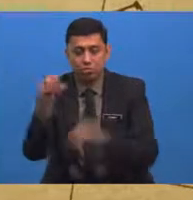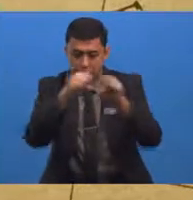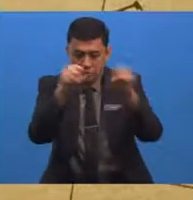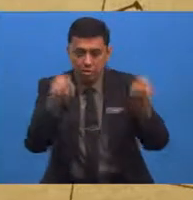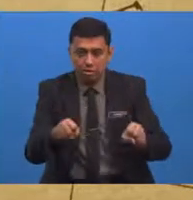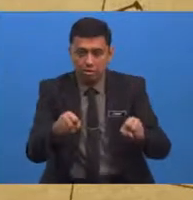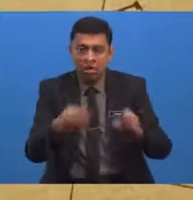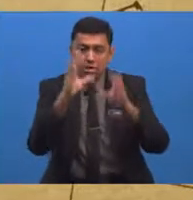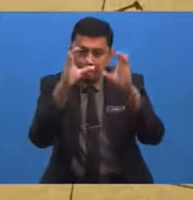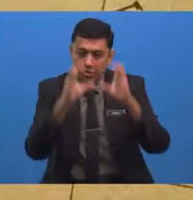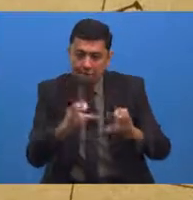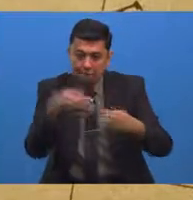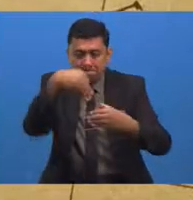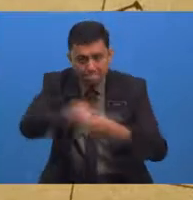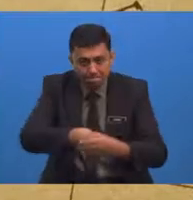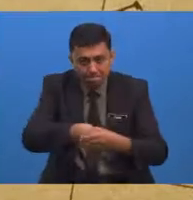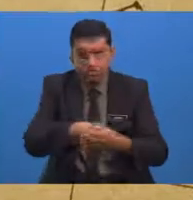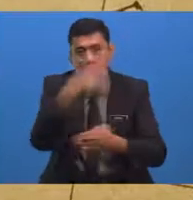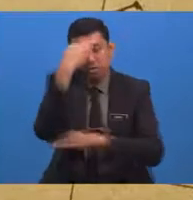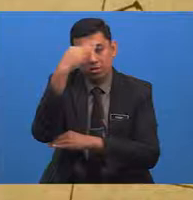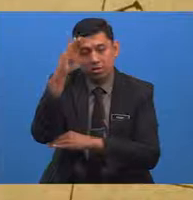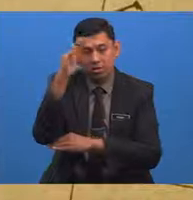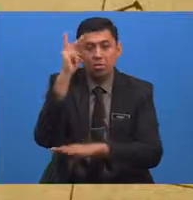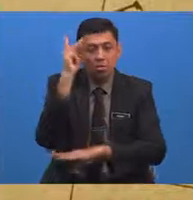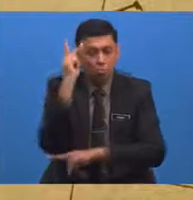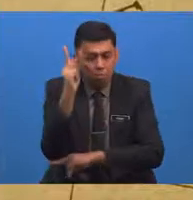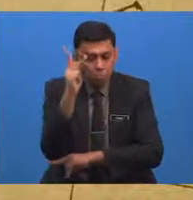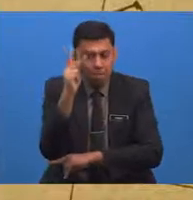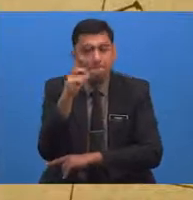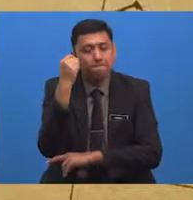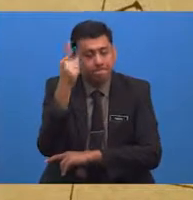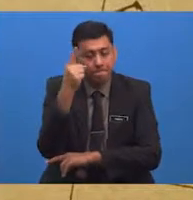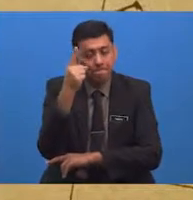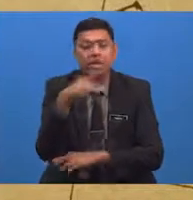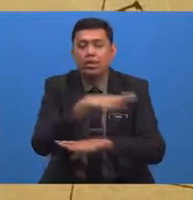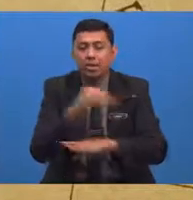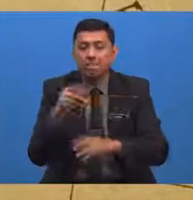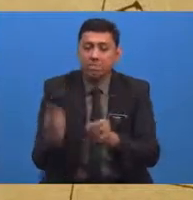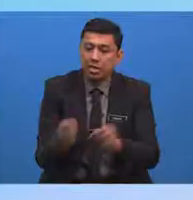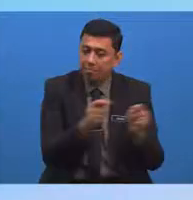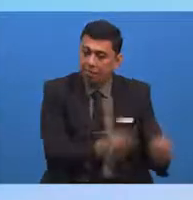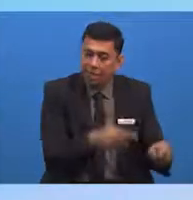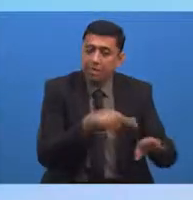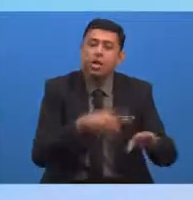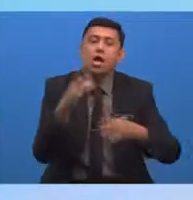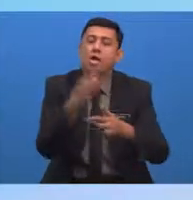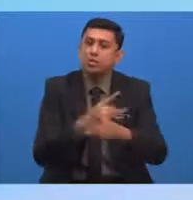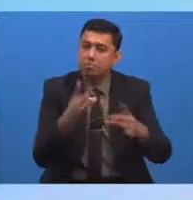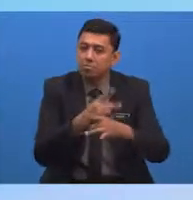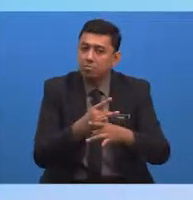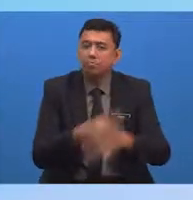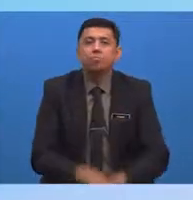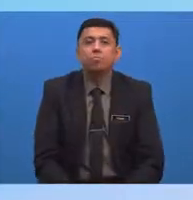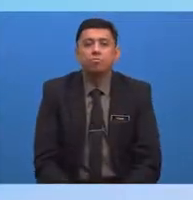pemerintahan ini secara lebih mendalam bagi mengukuhkan kefahaman kita tentang pentadbiran di Sarawak. Murid-murid,